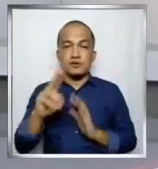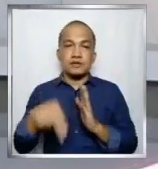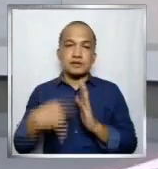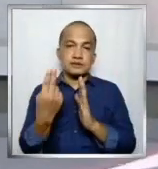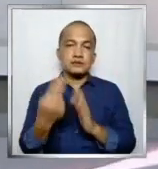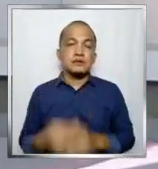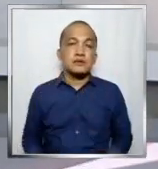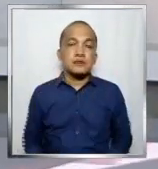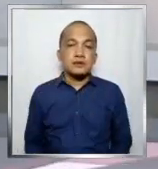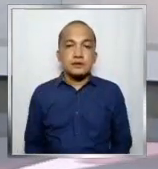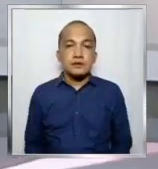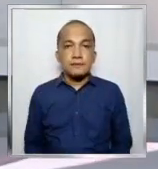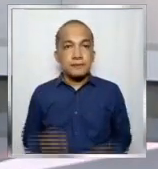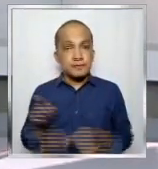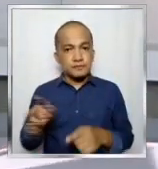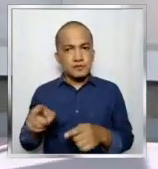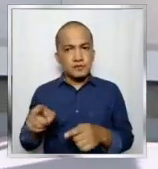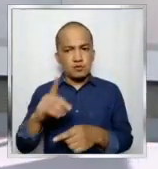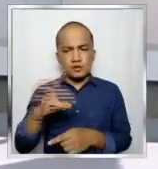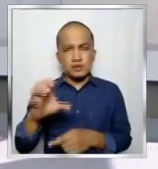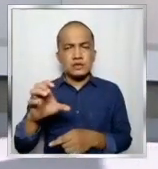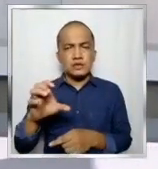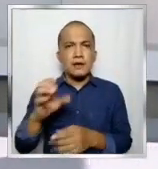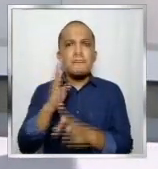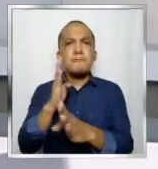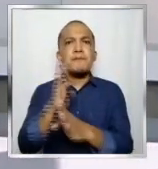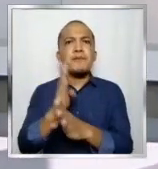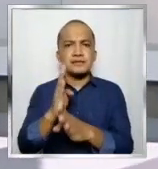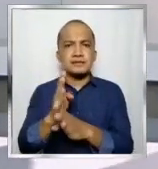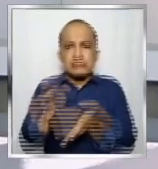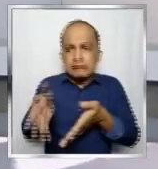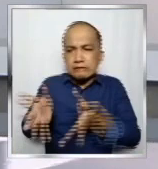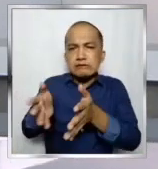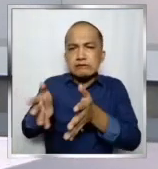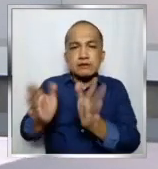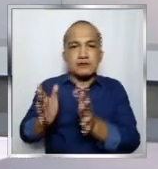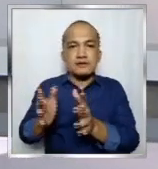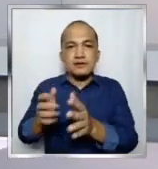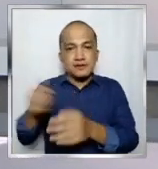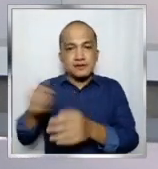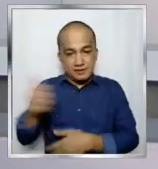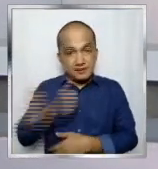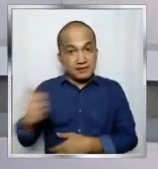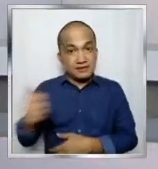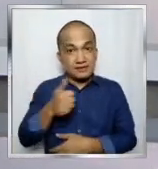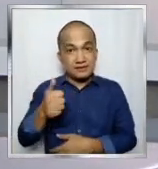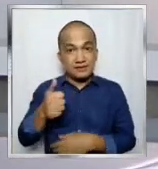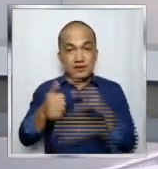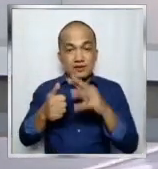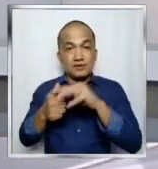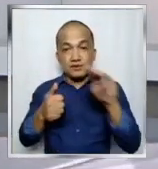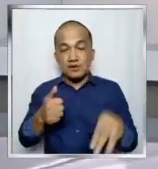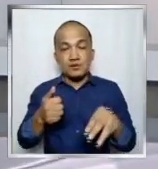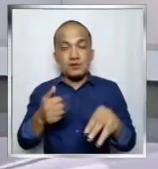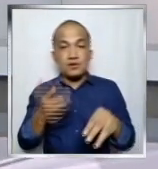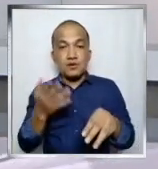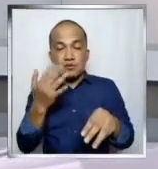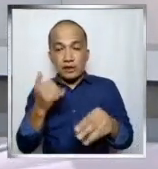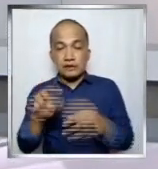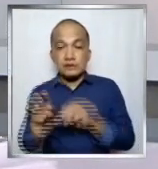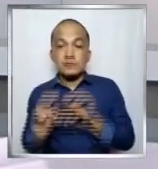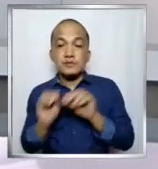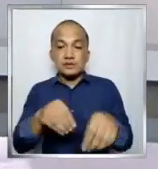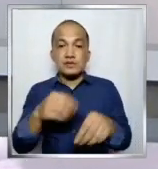Nasa 100 bus ang papayagan ng bumiyahe sa Metro Manila sakaling isailalim ito sa GCQ.